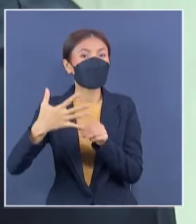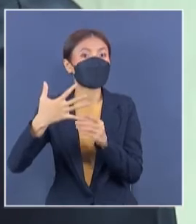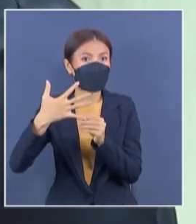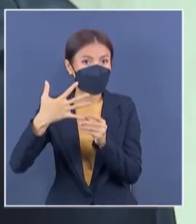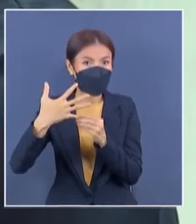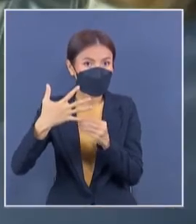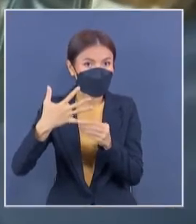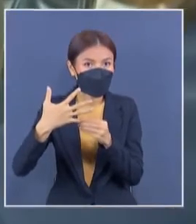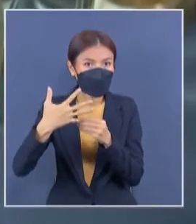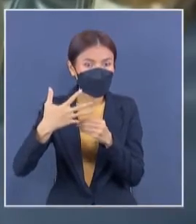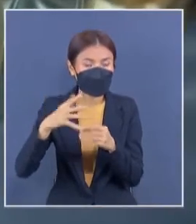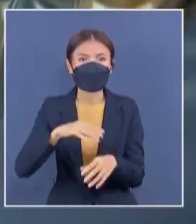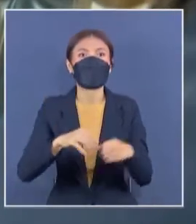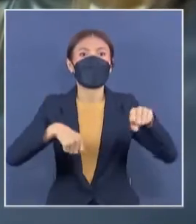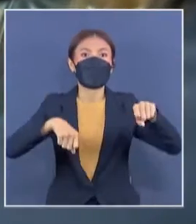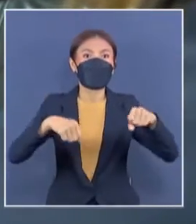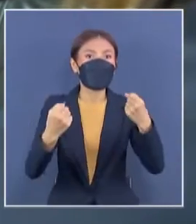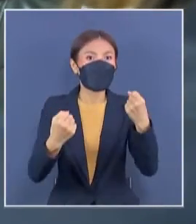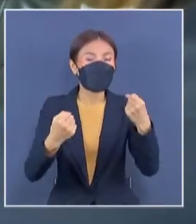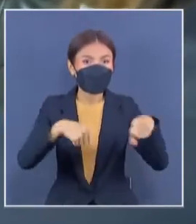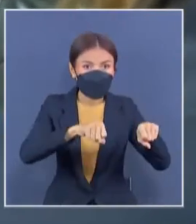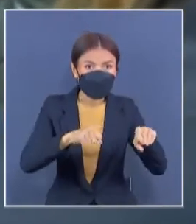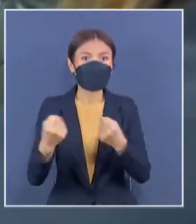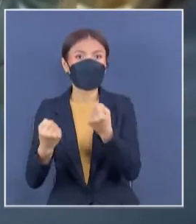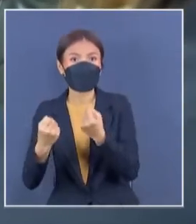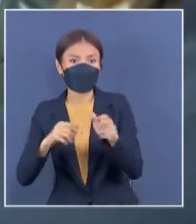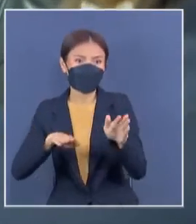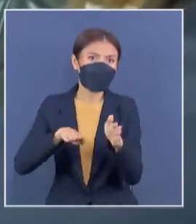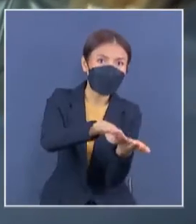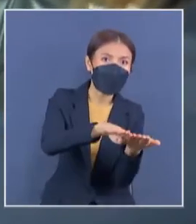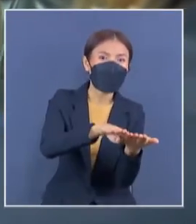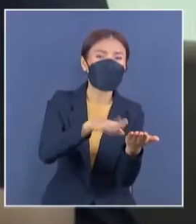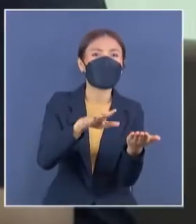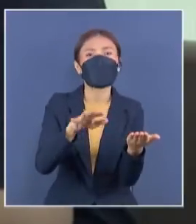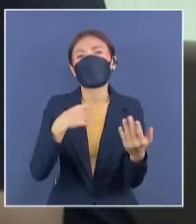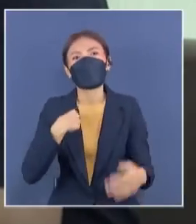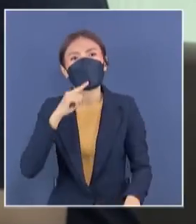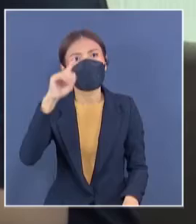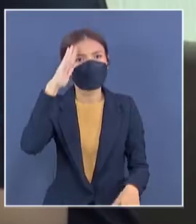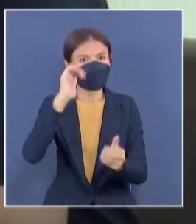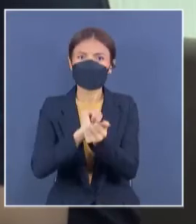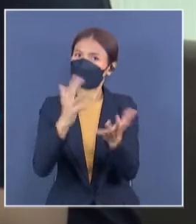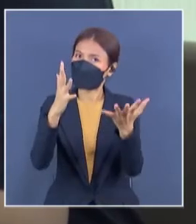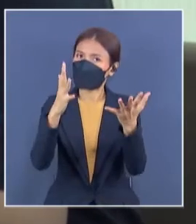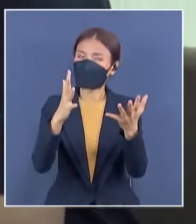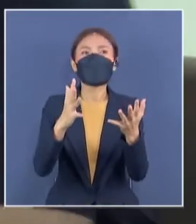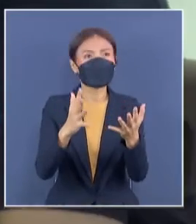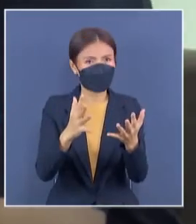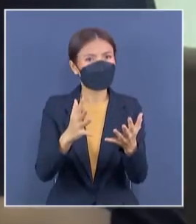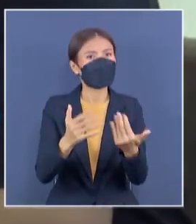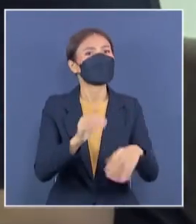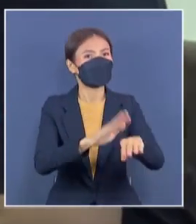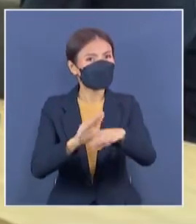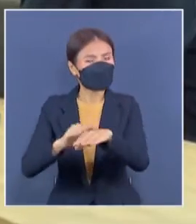ถเฉี่ยวชนแล้วไม่แจ้งเจ้าหน้าที่ตำรวจ ครับ นี่ฮะก็เป็น5ข้อหานะครับเพราะฉะนั้นใครที่มีการเฉี่ยวชนหรือมีอุบัติเหตุใดๆก็ตาม